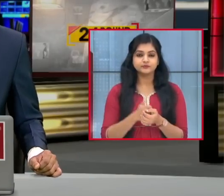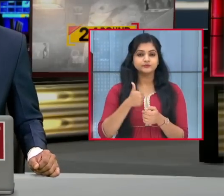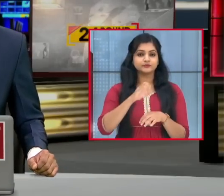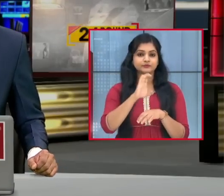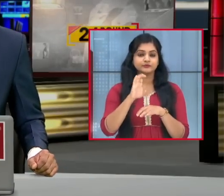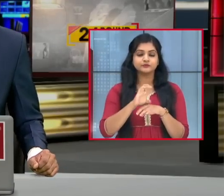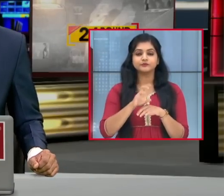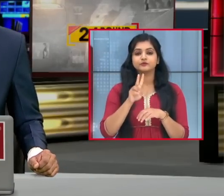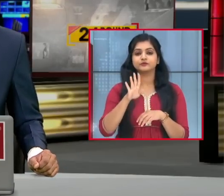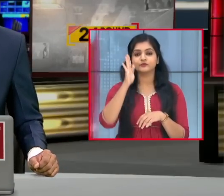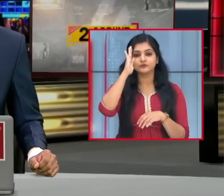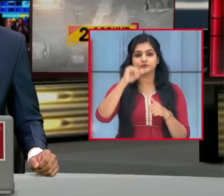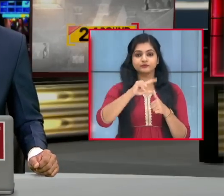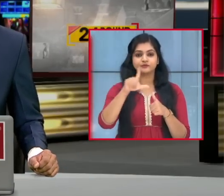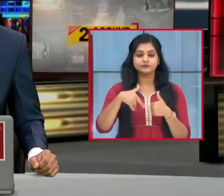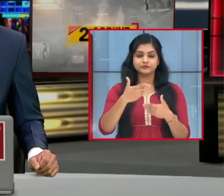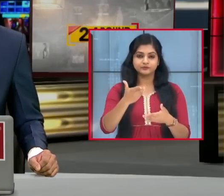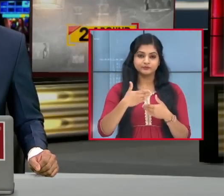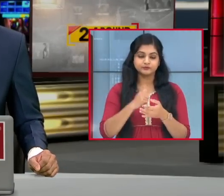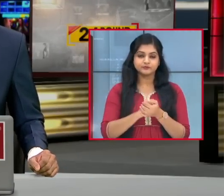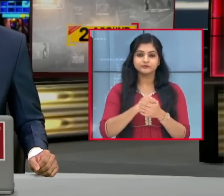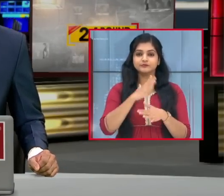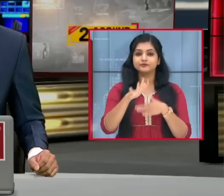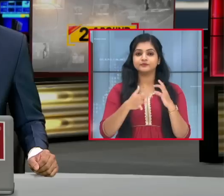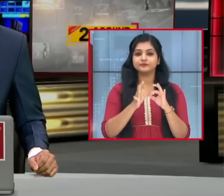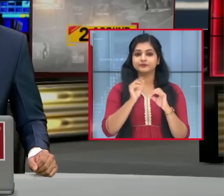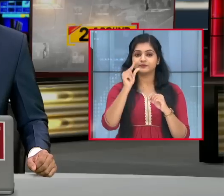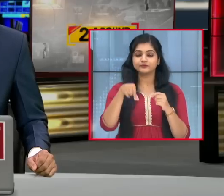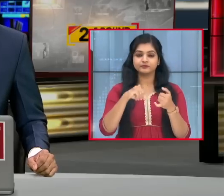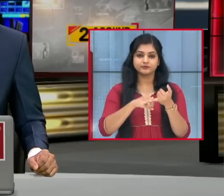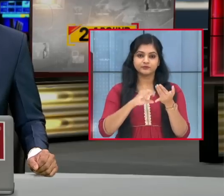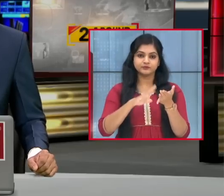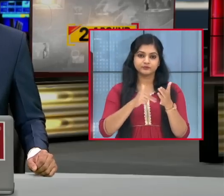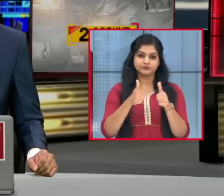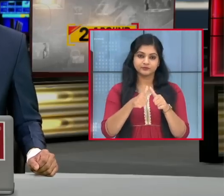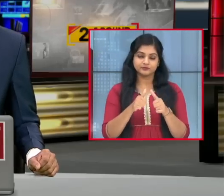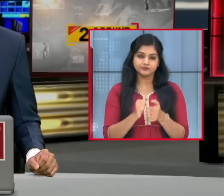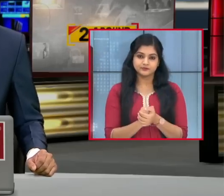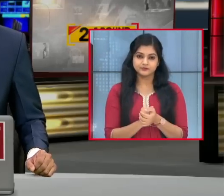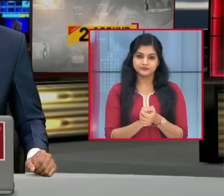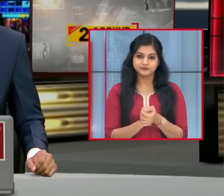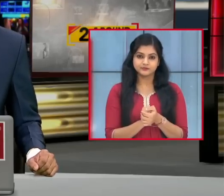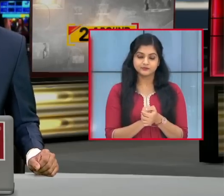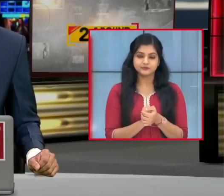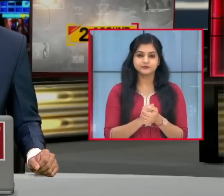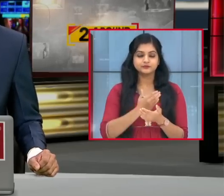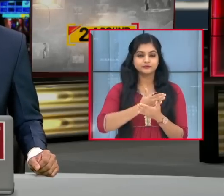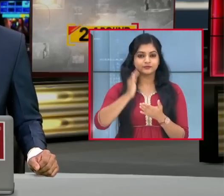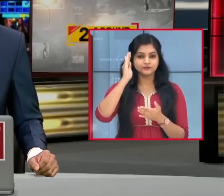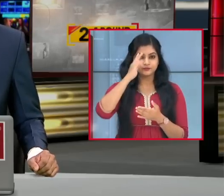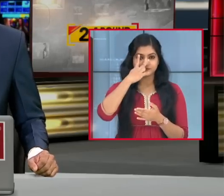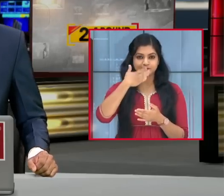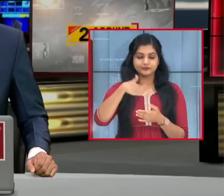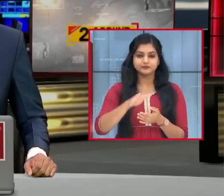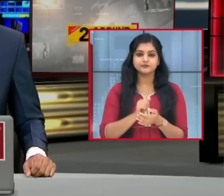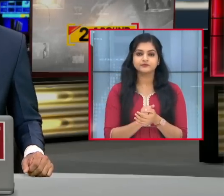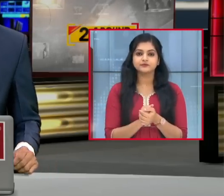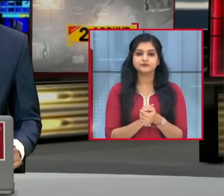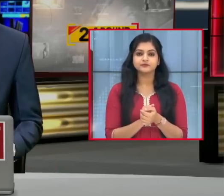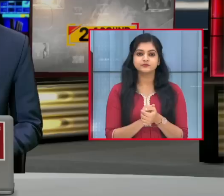ഗുഡ് ഈവനിംഗ്. 24 റൗണ്ടപ്പിലേക്ക് എല്ലാ പ്രേക്ഷകർക്കും സ്വാഗതം. ഞാൻ പ്രജിൻ സി കണ്ണൻ. എനിക്കൊപ്പം കേൾവിരുന്നരെ സഹായിക്കാൻ സോനാഞ്ചലി കൂടി ചേരുന്നു. വാർത്തകൾ